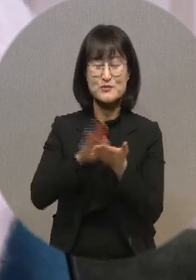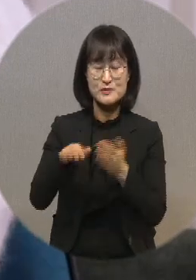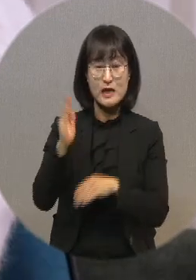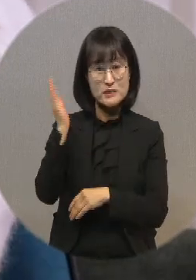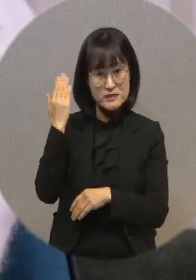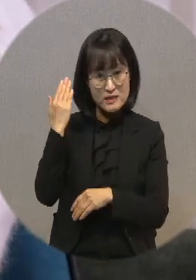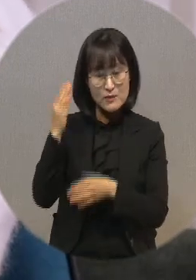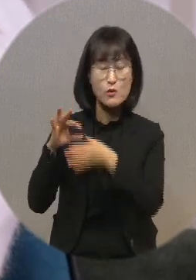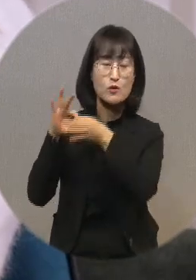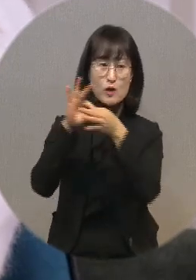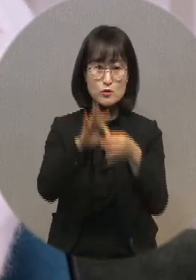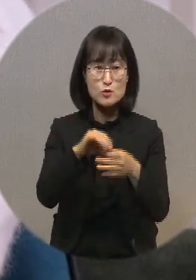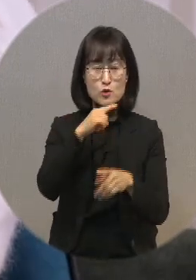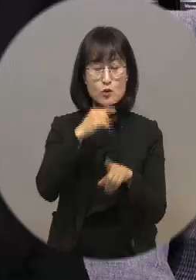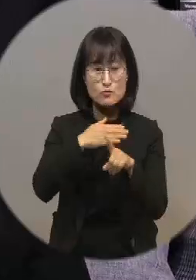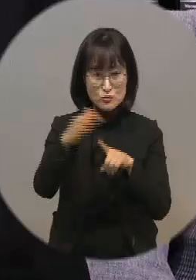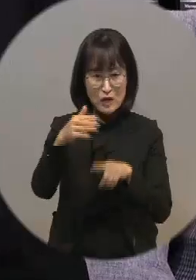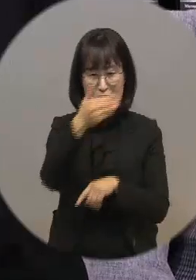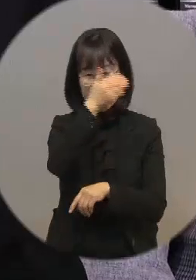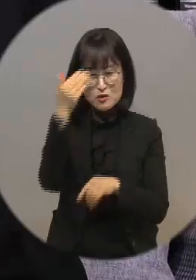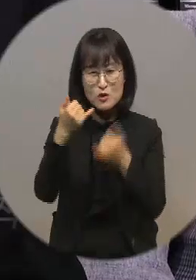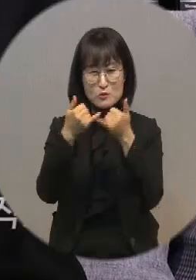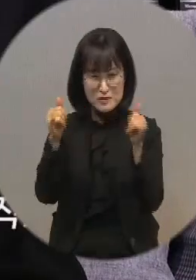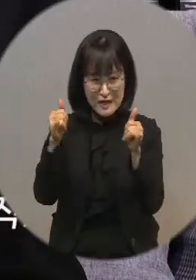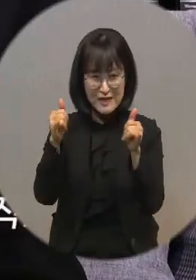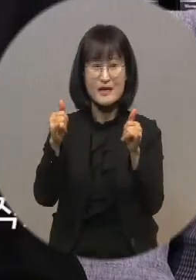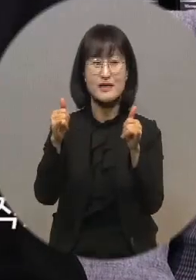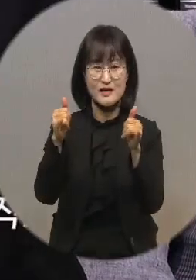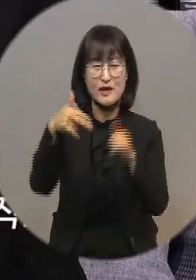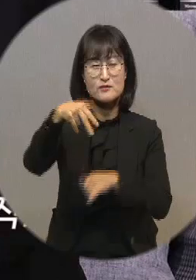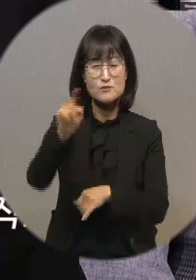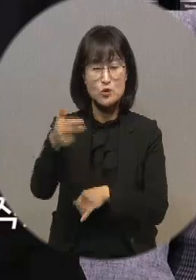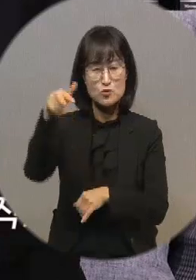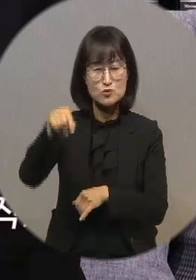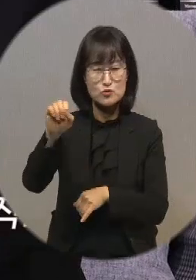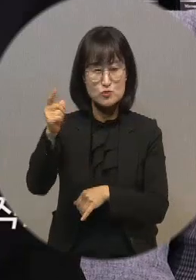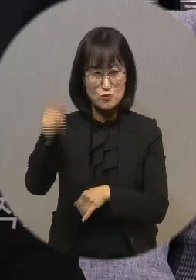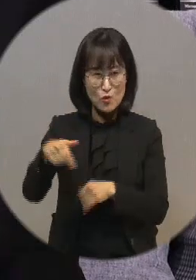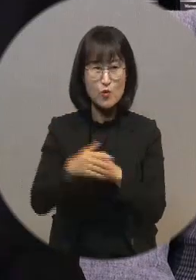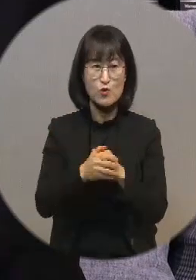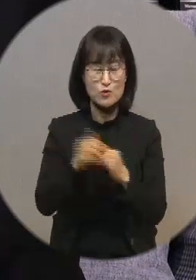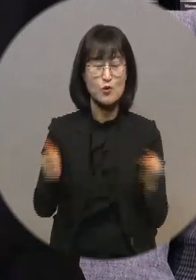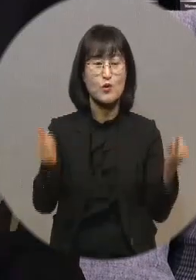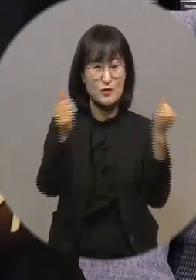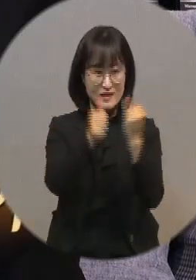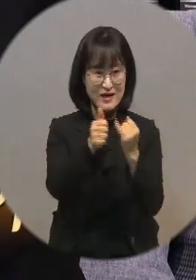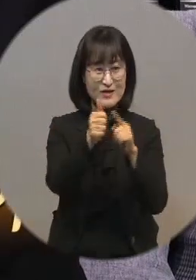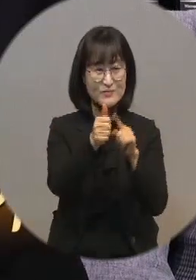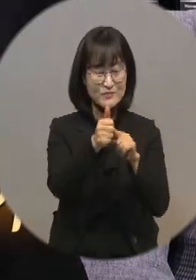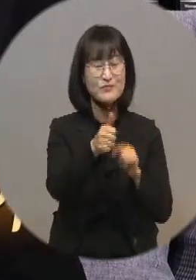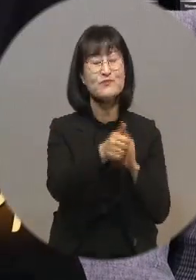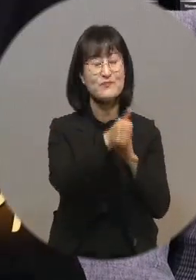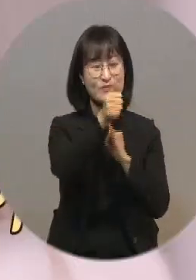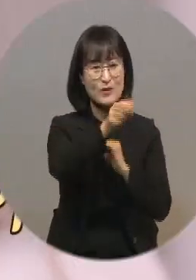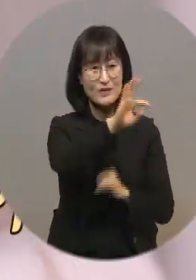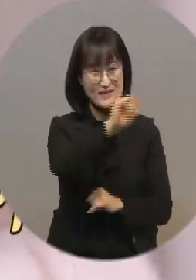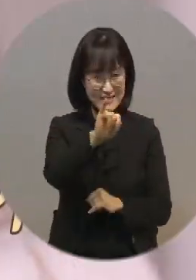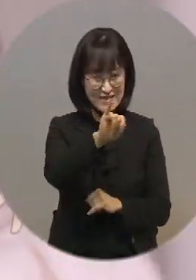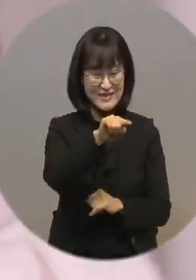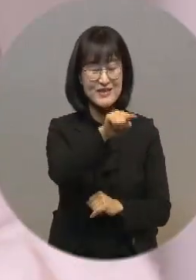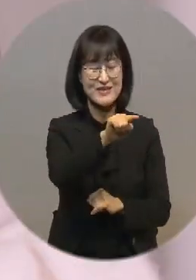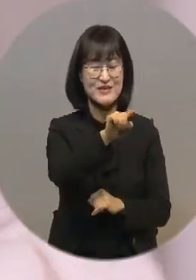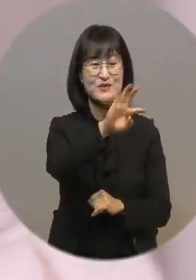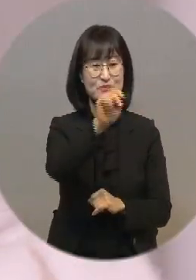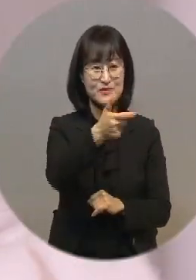시간에 이어서 북한의 MZ 장마당 세대인 전주옥 씨와 또 천생연분인 남편 이민용 씨 만나보고 있는데요.